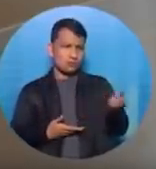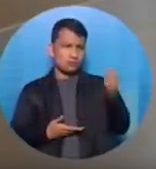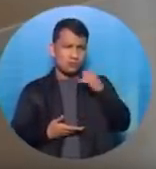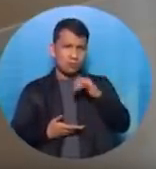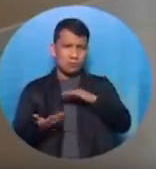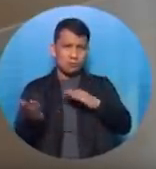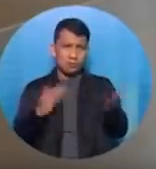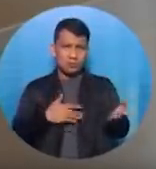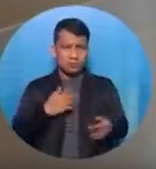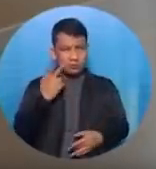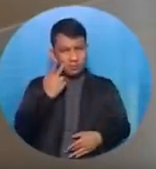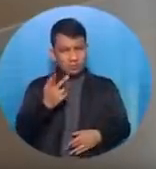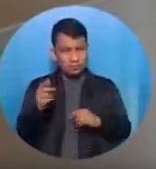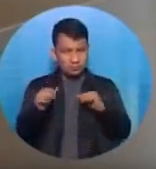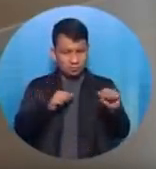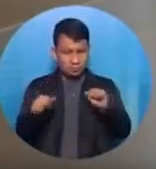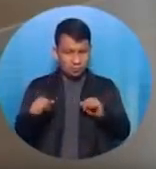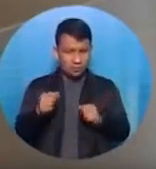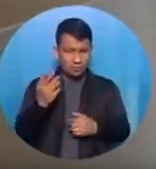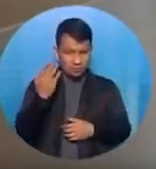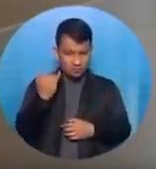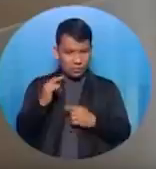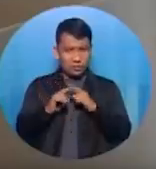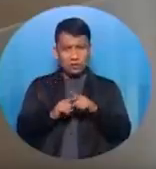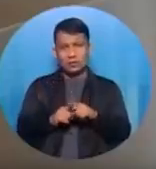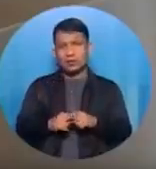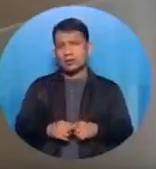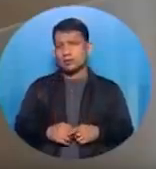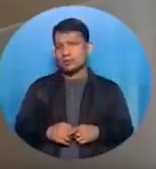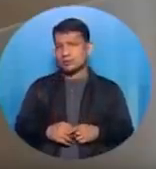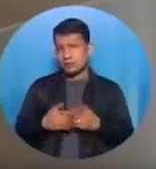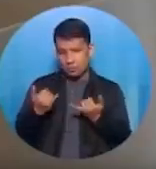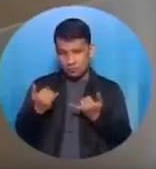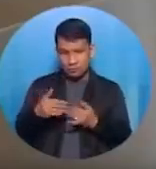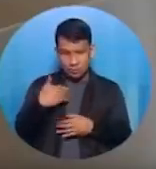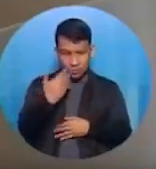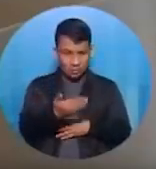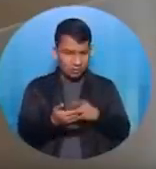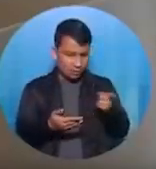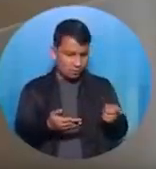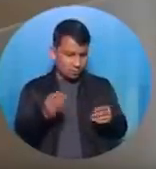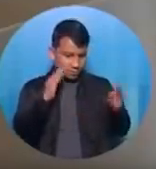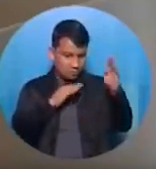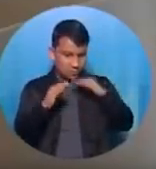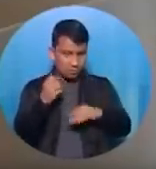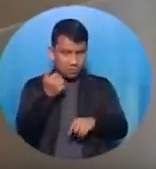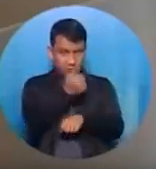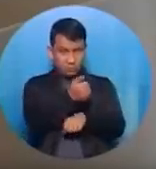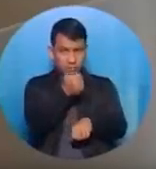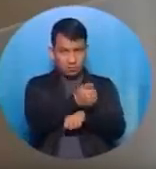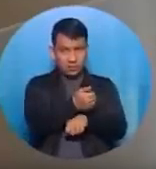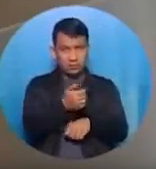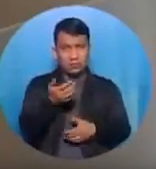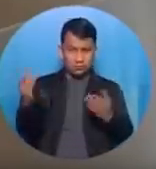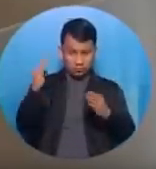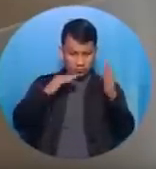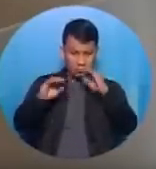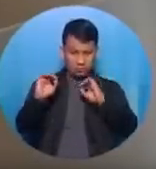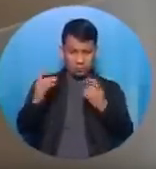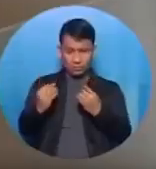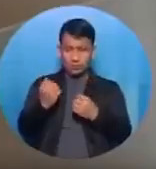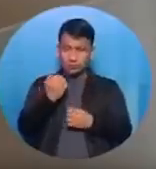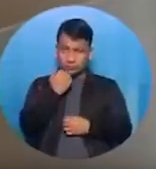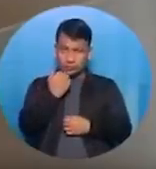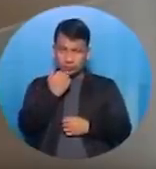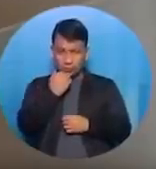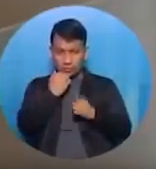sa gutom bago kayo umaksyon. Sir naman. Tapos okay, ngayon, sila pang may problema, sila pang sinisisi nyo. Kung wala kayong